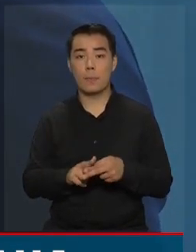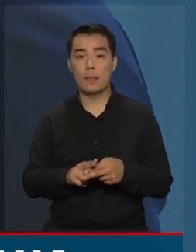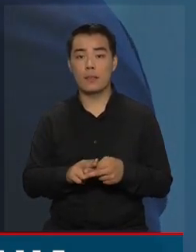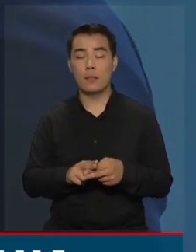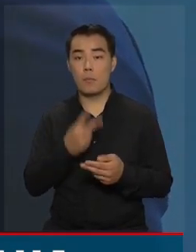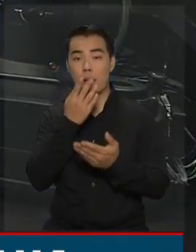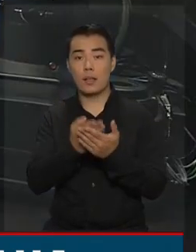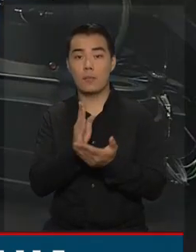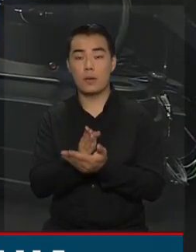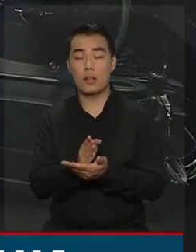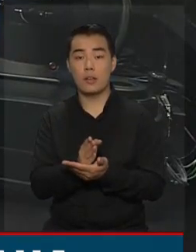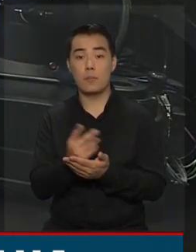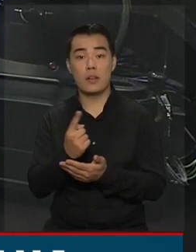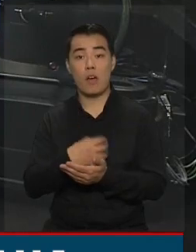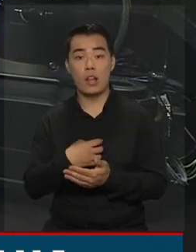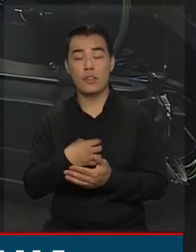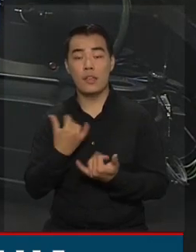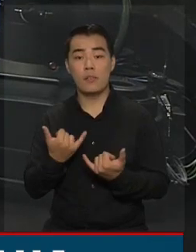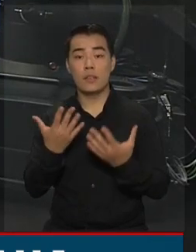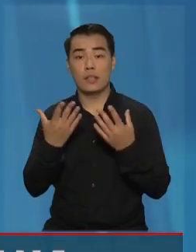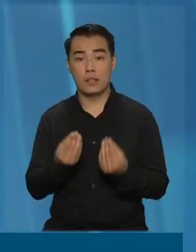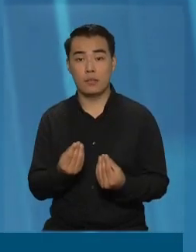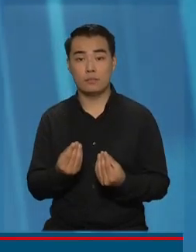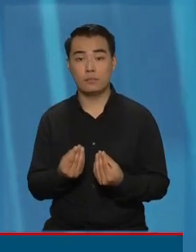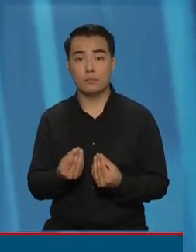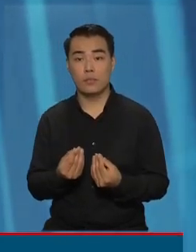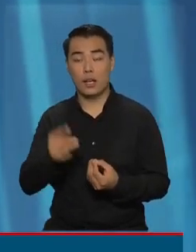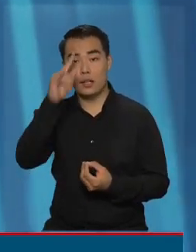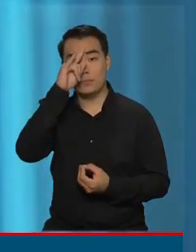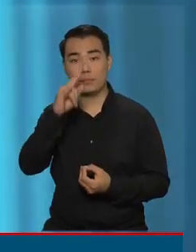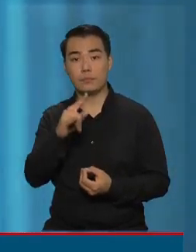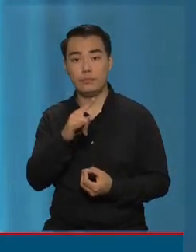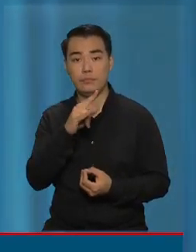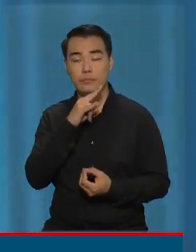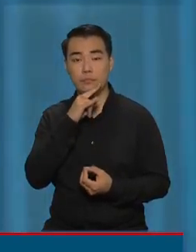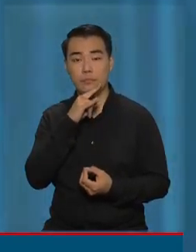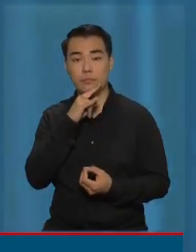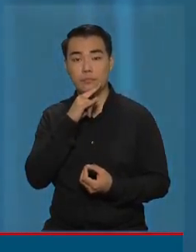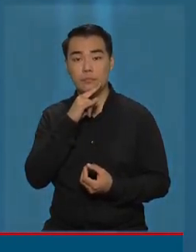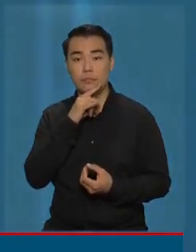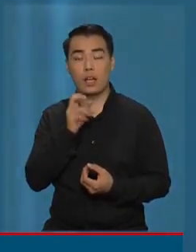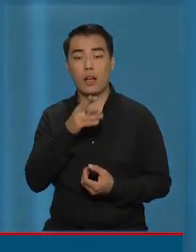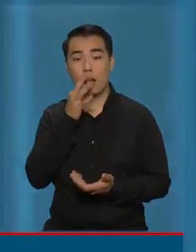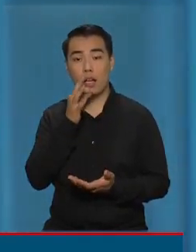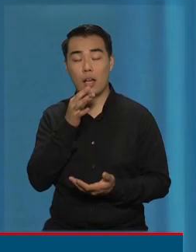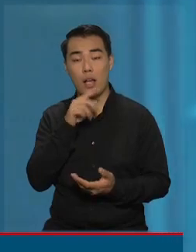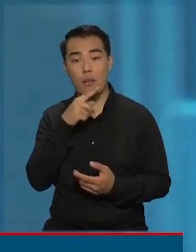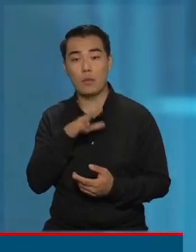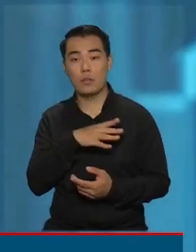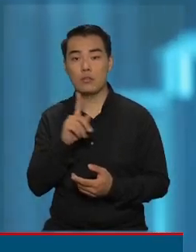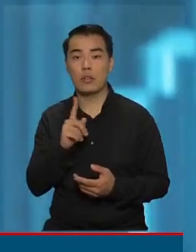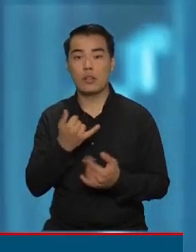сказывается в первую очередь. На сегодняшний день Казахстан... как говорится, да, Костя